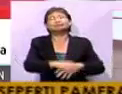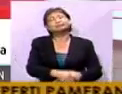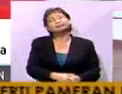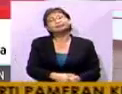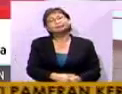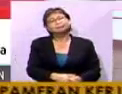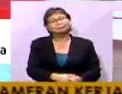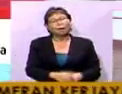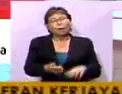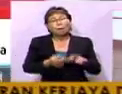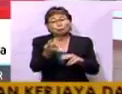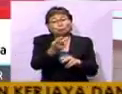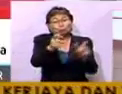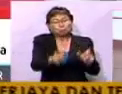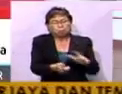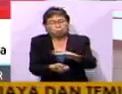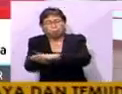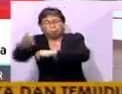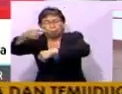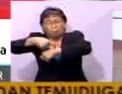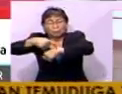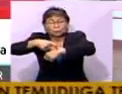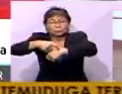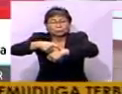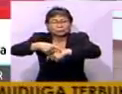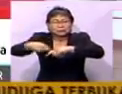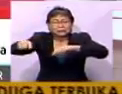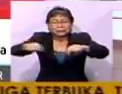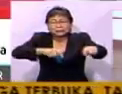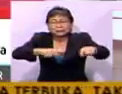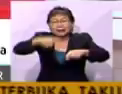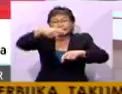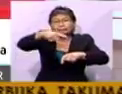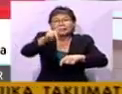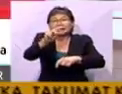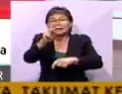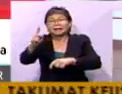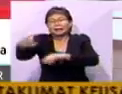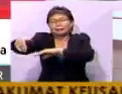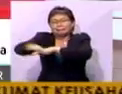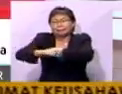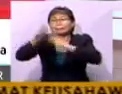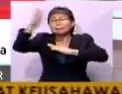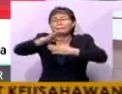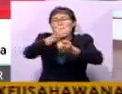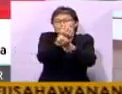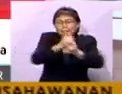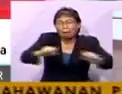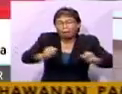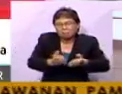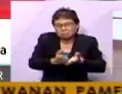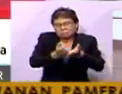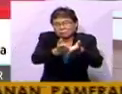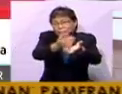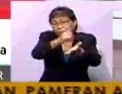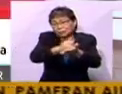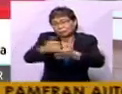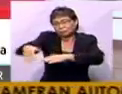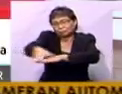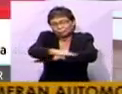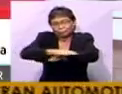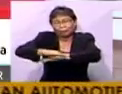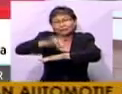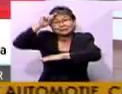Mereka meloloskan diri semasa operasi pasukan tindakan khas PTK Maritim Malaysia menyelamatkan kapal berkenaan di perairan